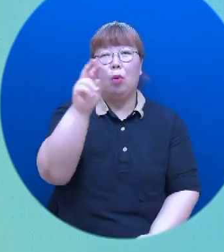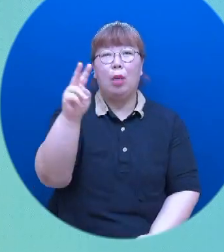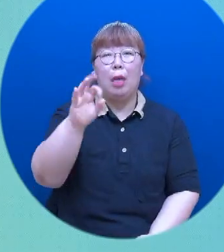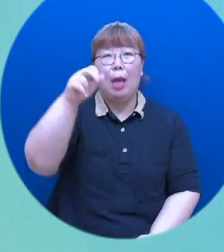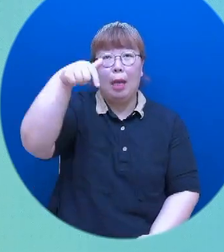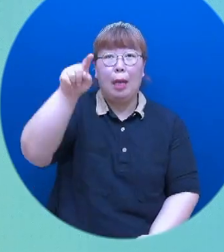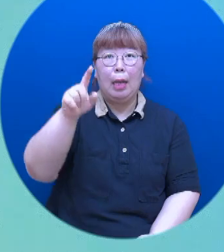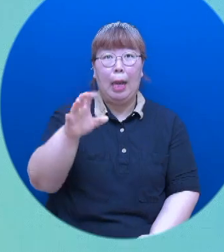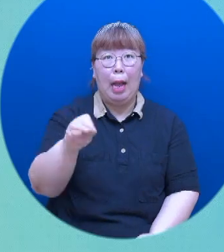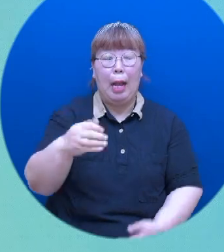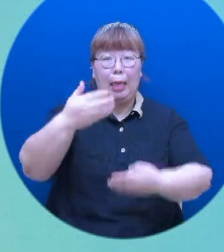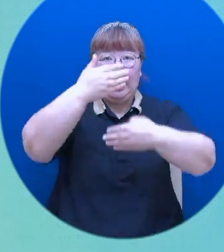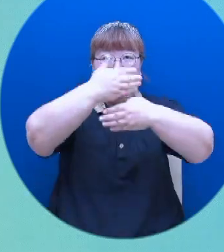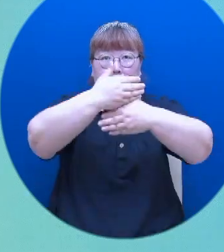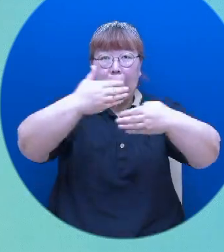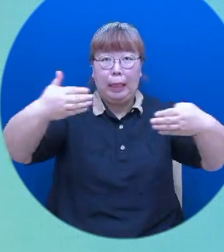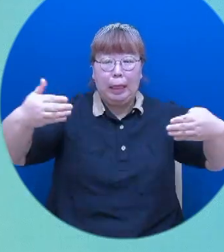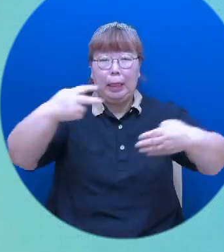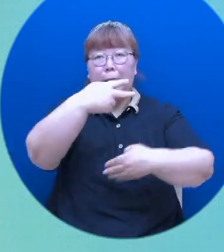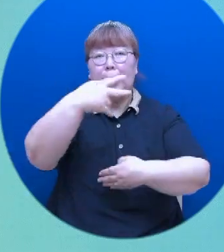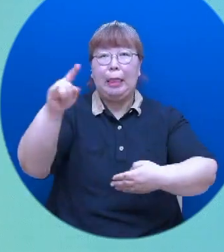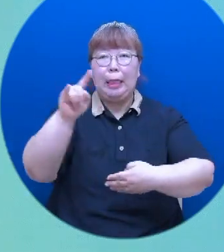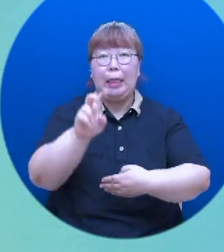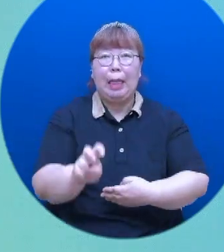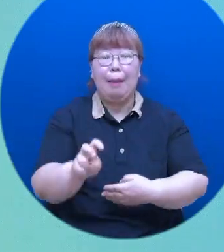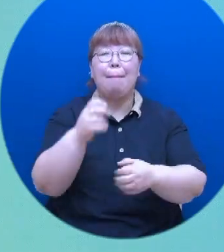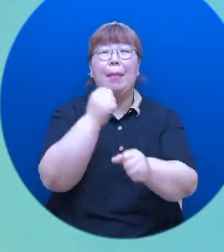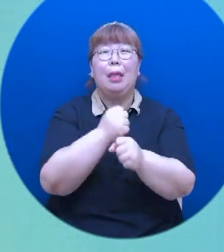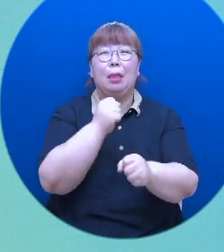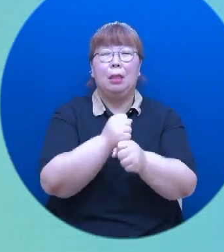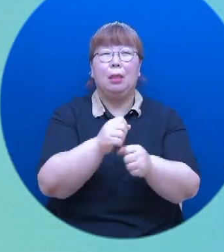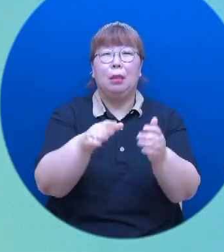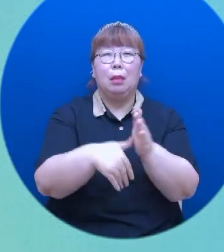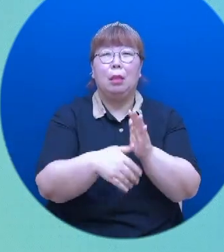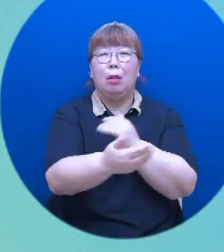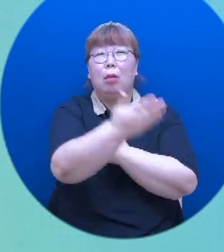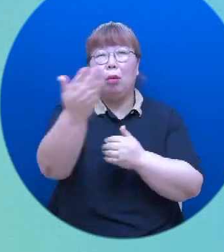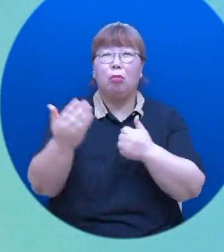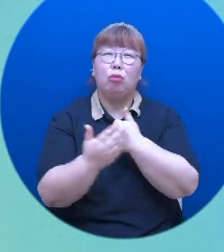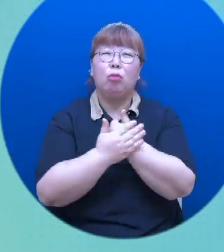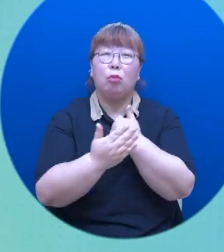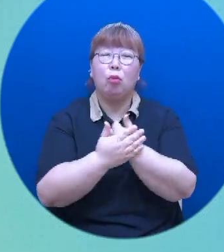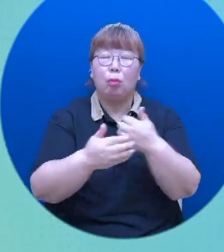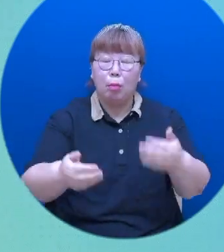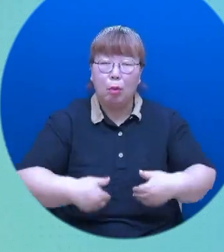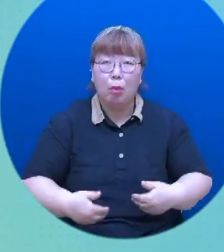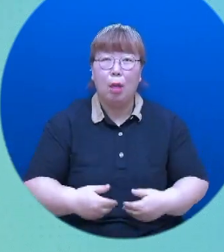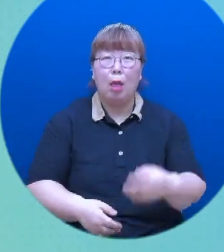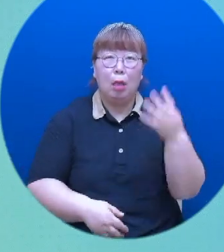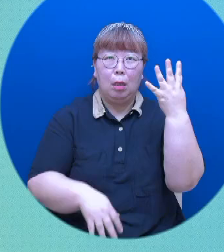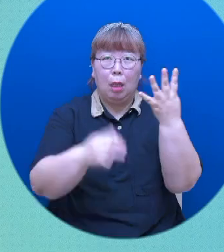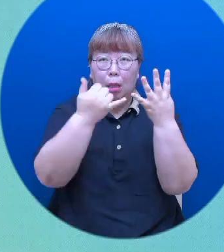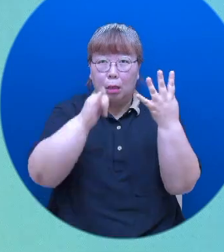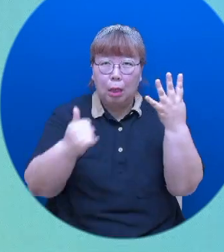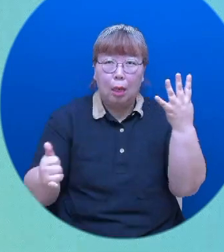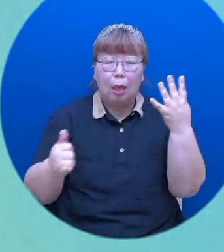것이요, 당신들이 도와주셔야 됩니다. 그 대표들은 각각 해세로